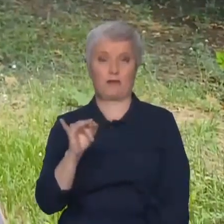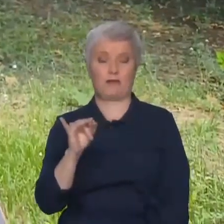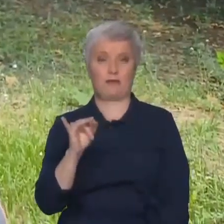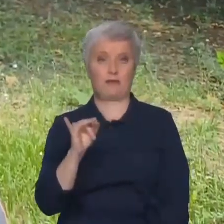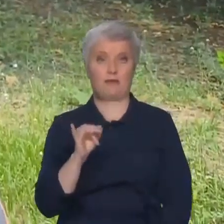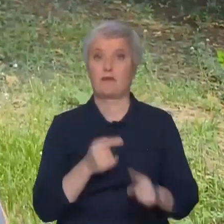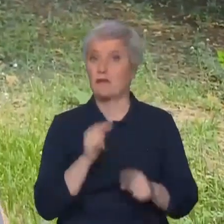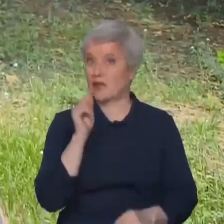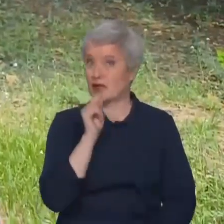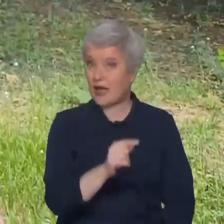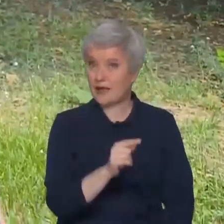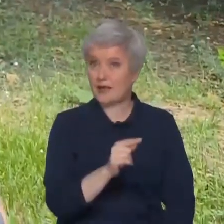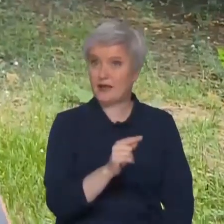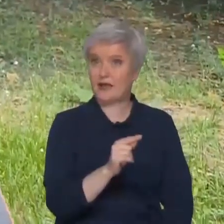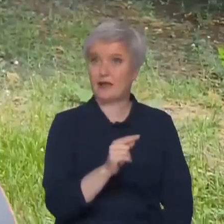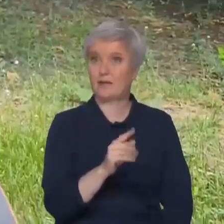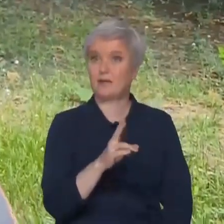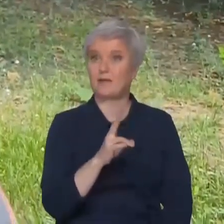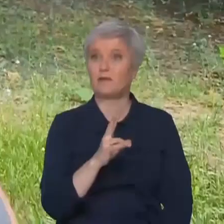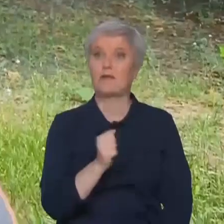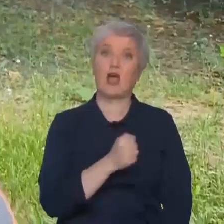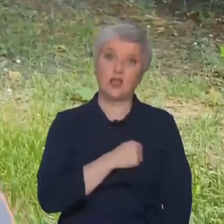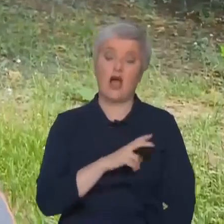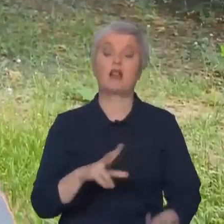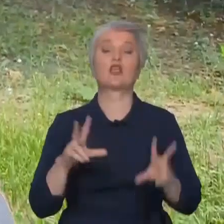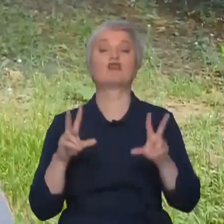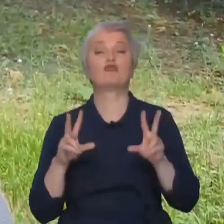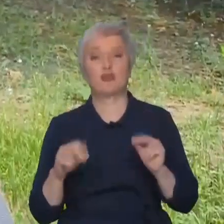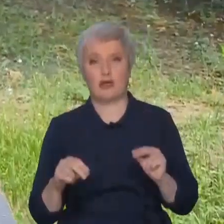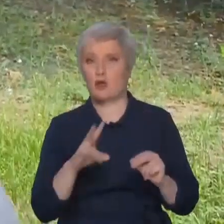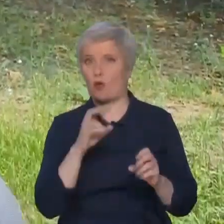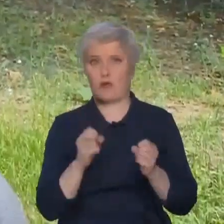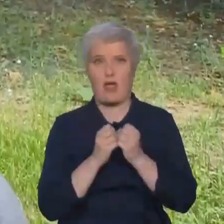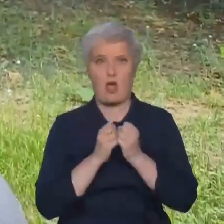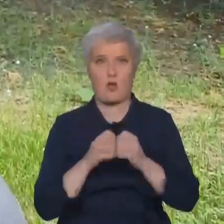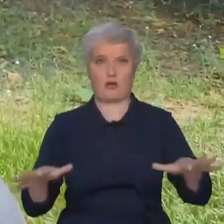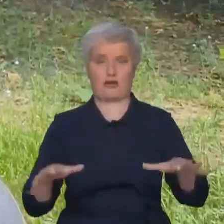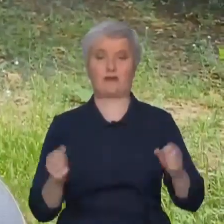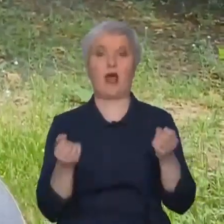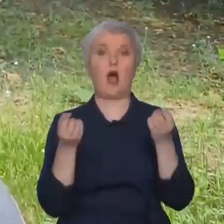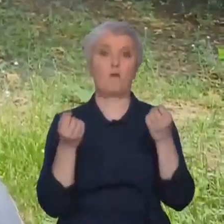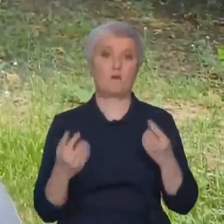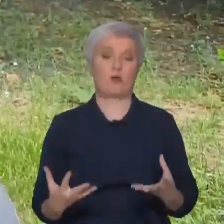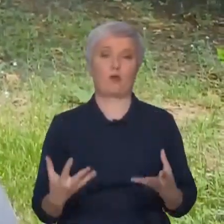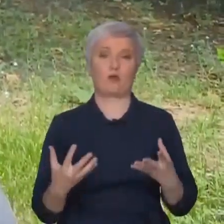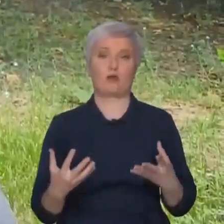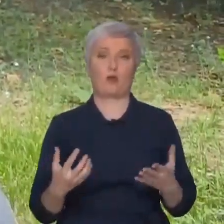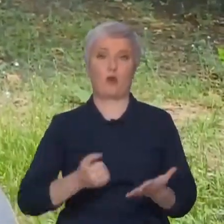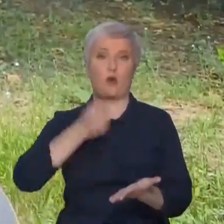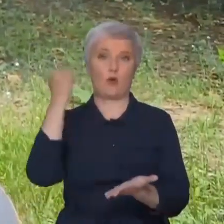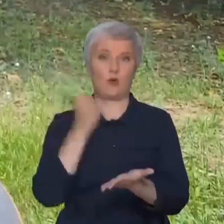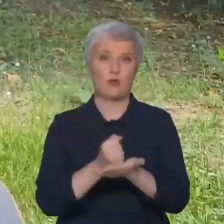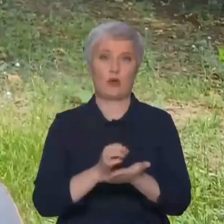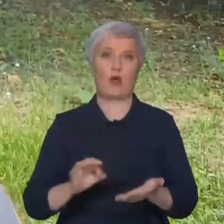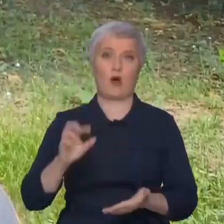який, і на жаль, і на щастя, що він не розкрився, а просто ударився об